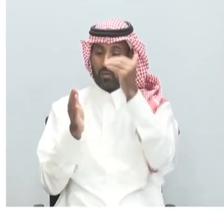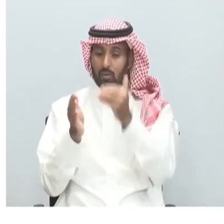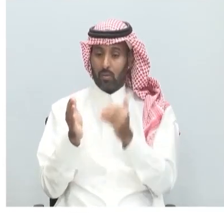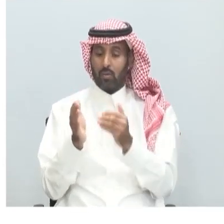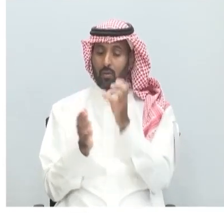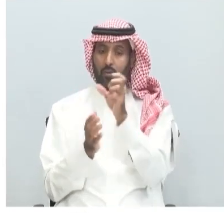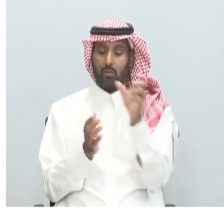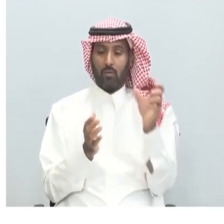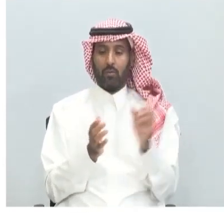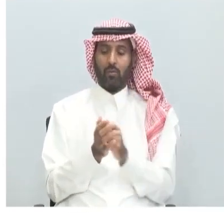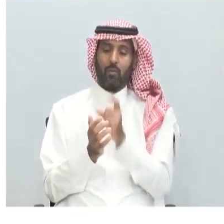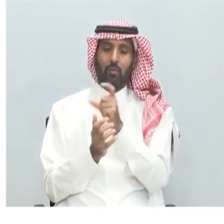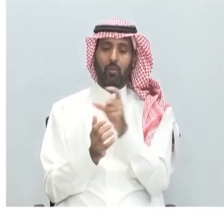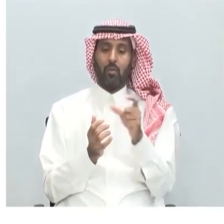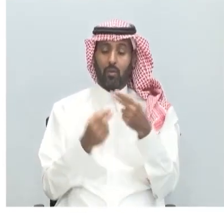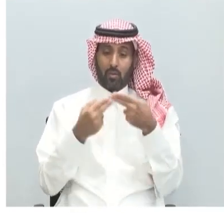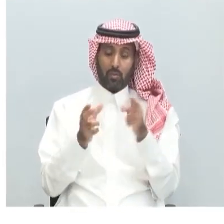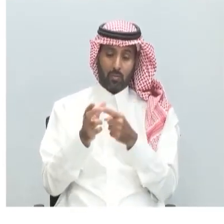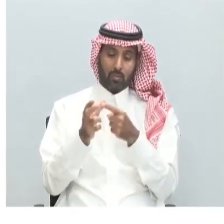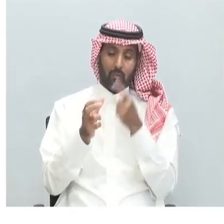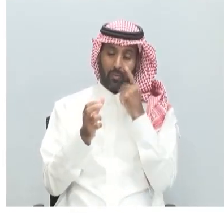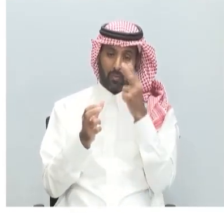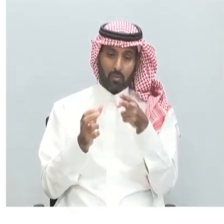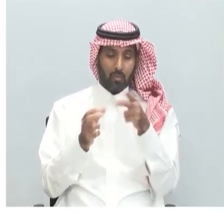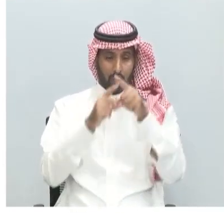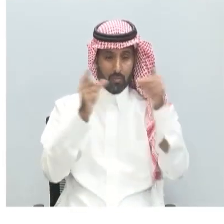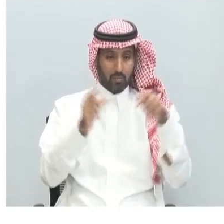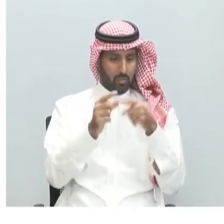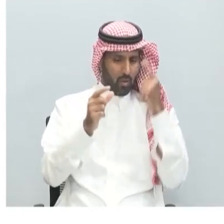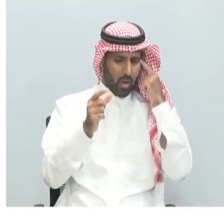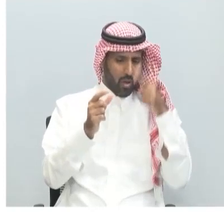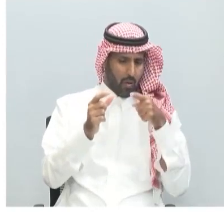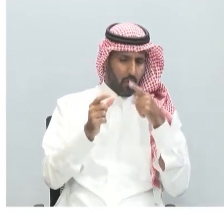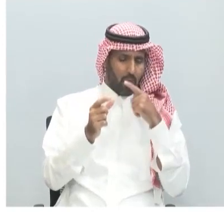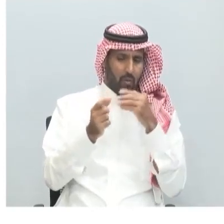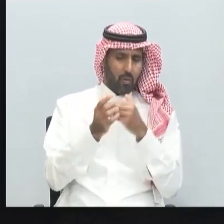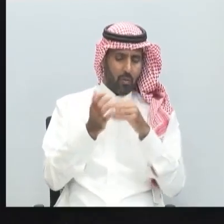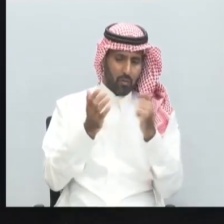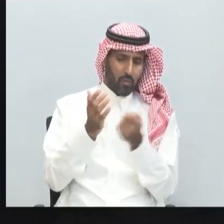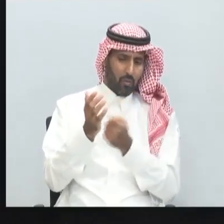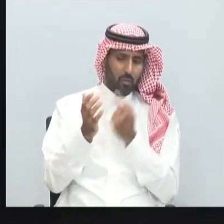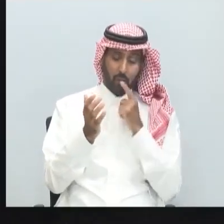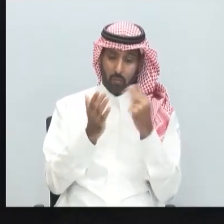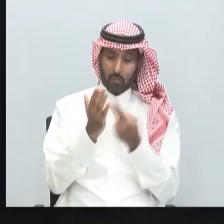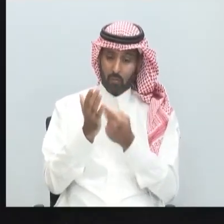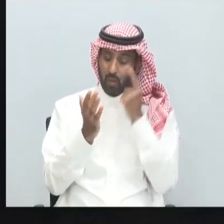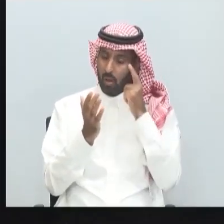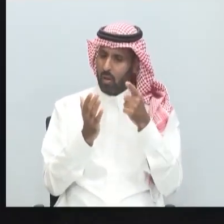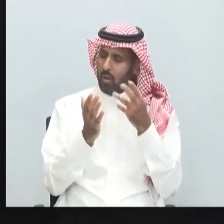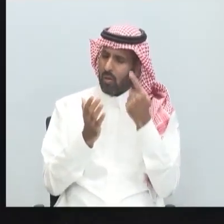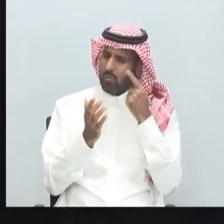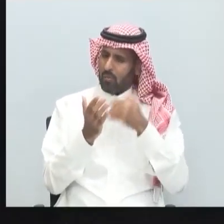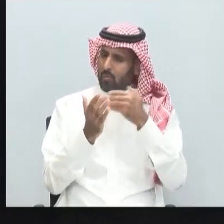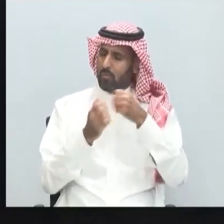العناصر الموجوده تبدا بالنظر اليها تقوم بالتجريب في الدفتر ترسمها وتحاول